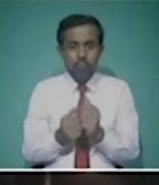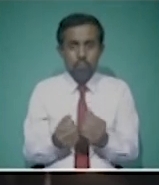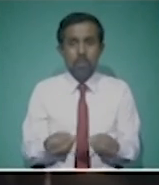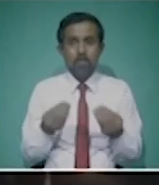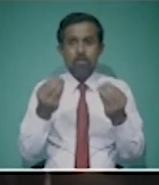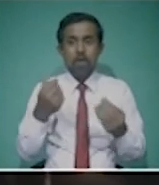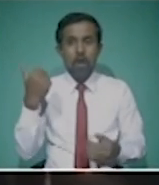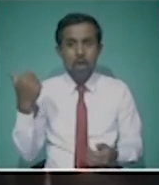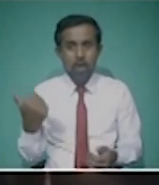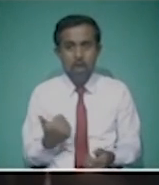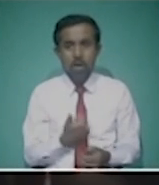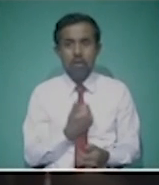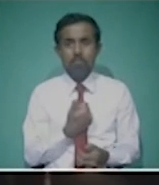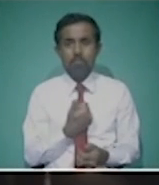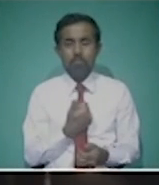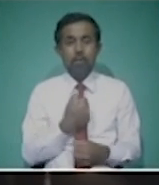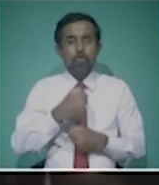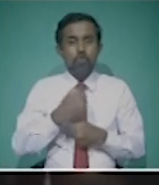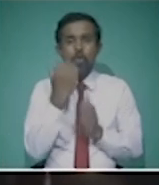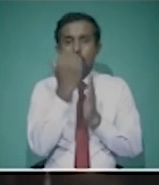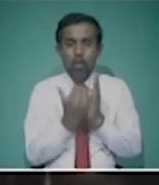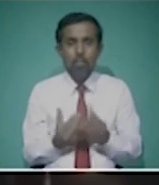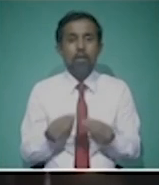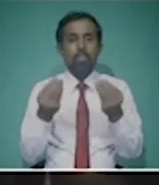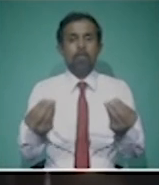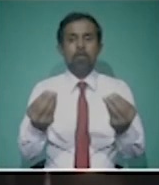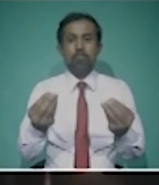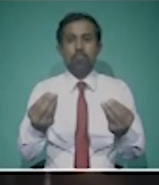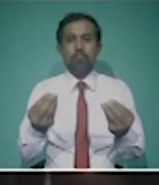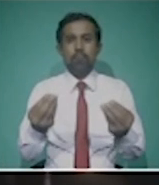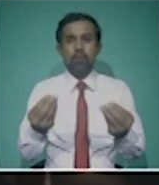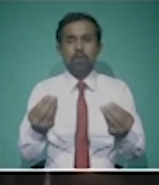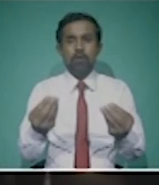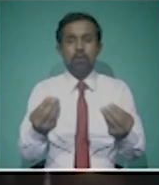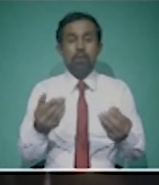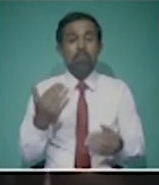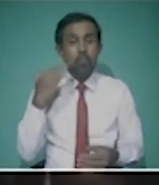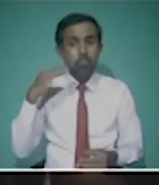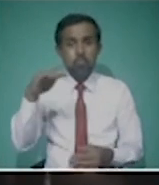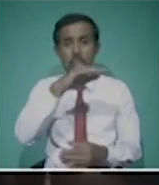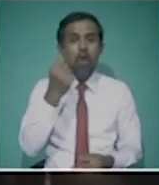தீர்வு வையுங்கள், அவருடைய நீங்கள் பொதுசன வாக்கெடுப்புக்கு விடுங்கள், அதனூடாக